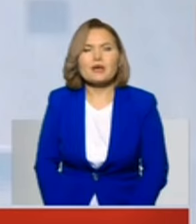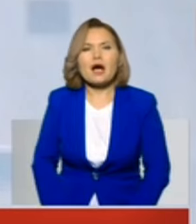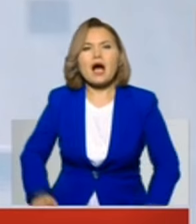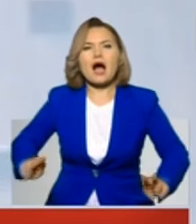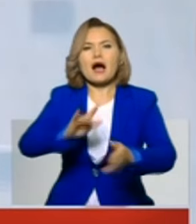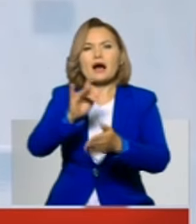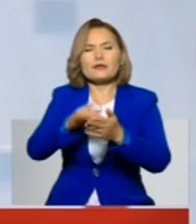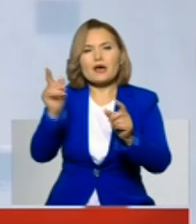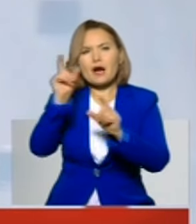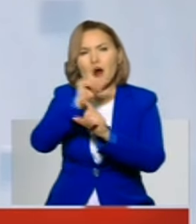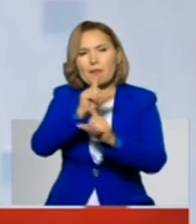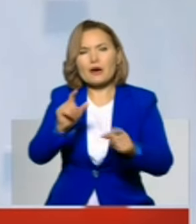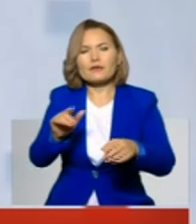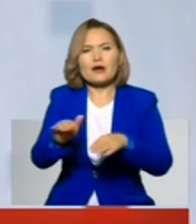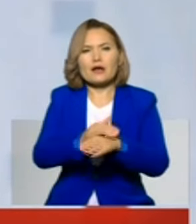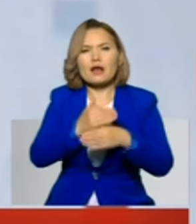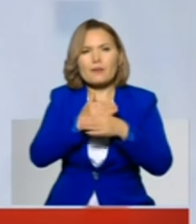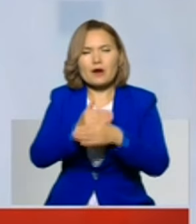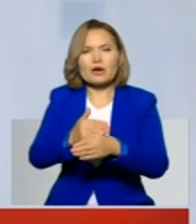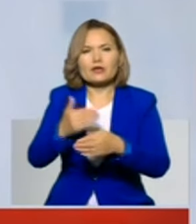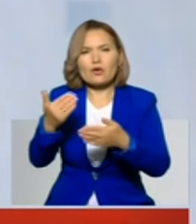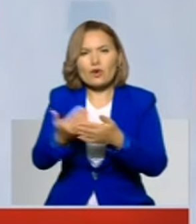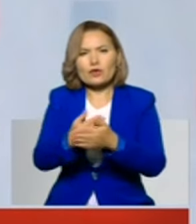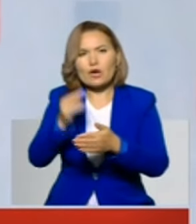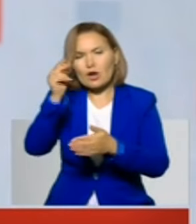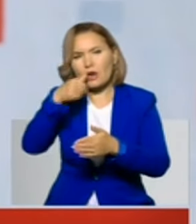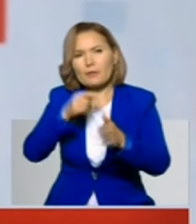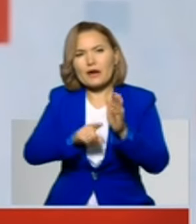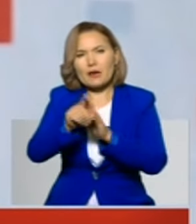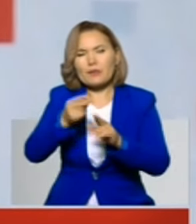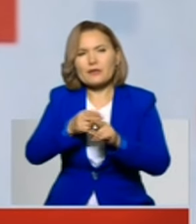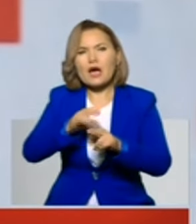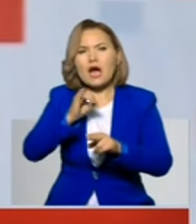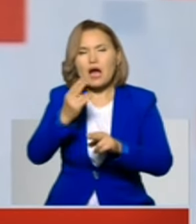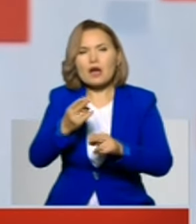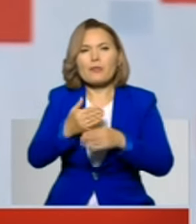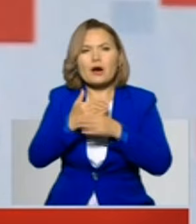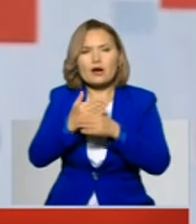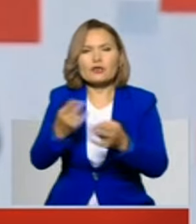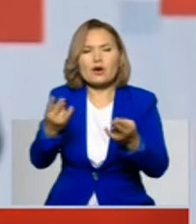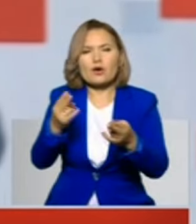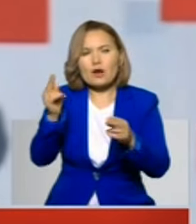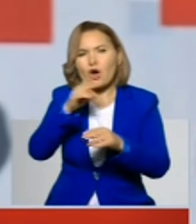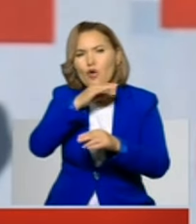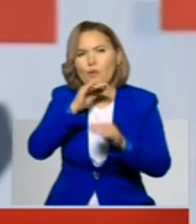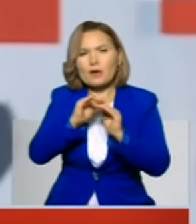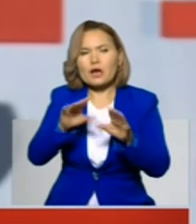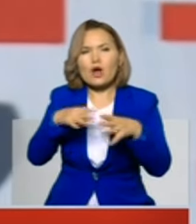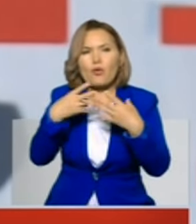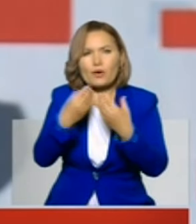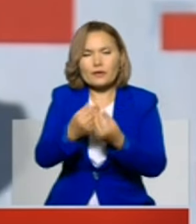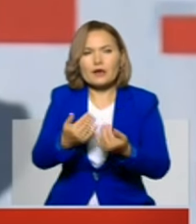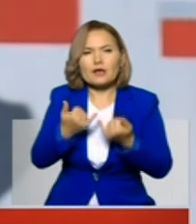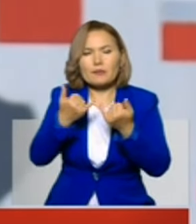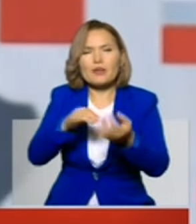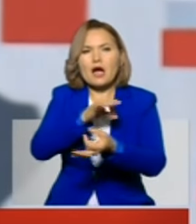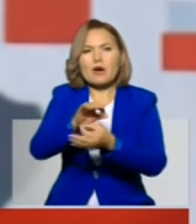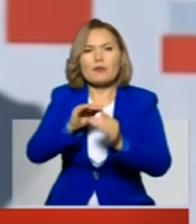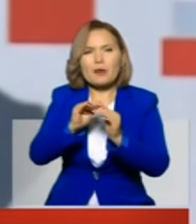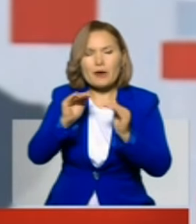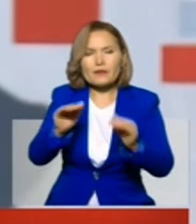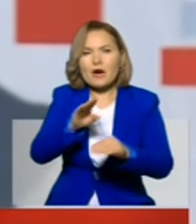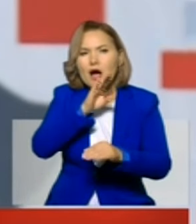Астанада мектепке жол қайырымдылық акциясы өтті. Жаңа оқу жылы қарсаңда әлеуметтік қолдауға мұқтаж көп балалы отбасыларға, сондай-ақ жетім балалар